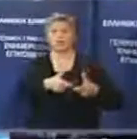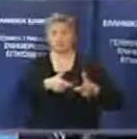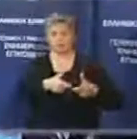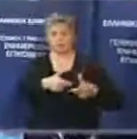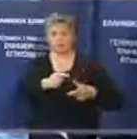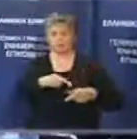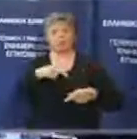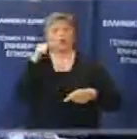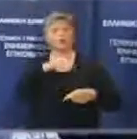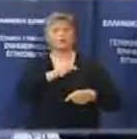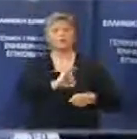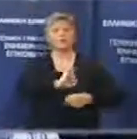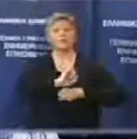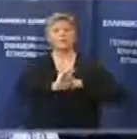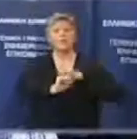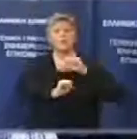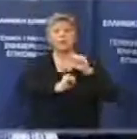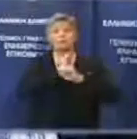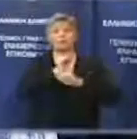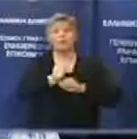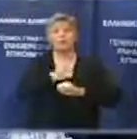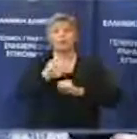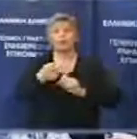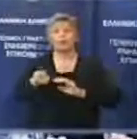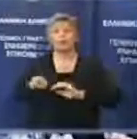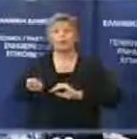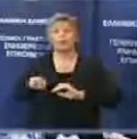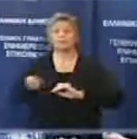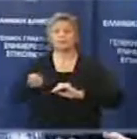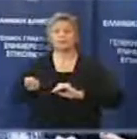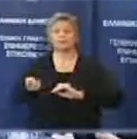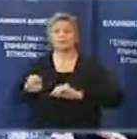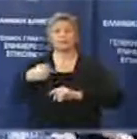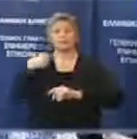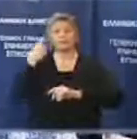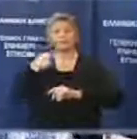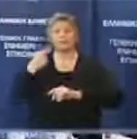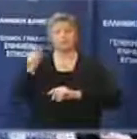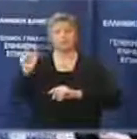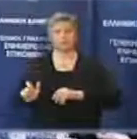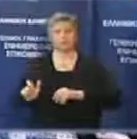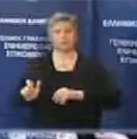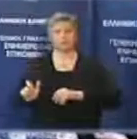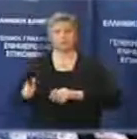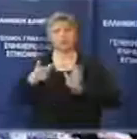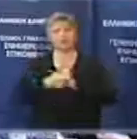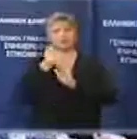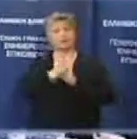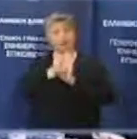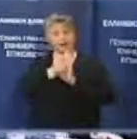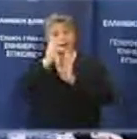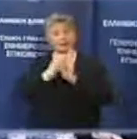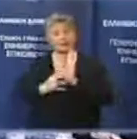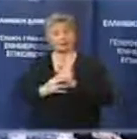προσπάθεια αποδυνάμωση του Υπουργού που κάθε μέρα δίνει τον αγώνα του προσφυγικού. Τη χαρακτηρίζεται ανεύθυνη και υποκριτική, ιδίως εν ώψη της